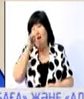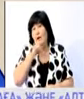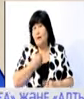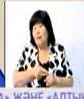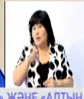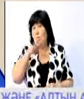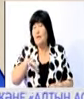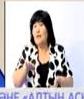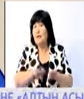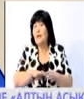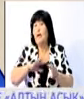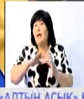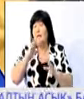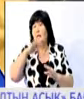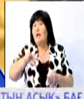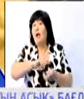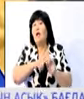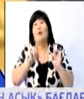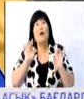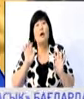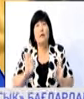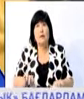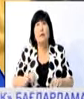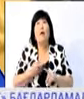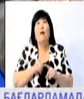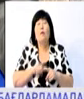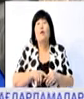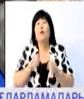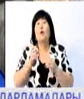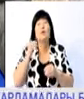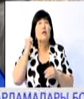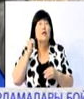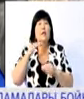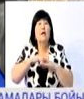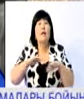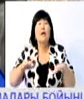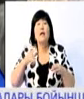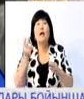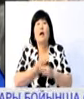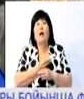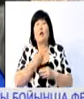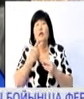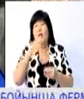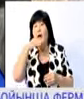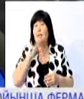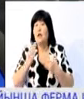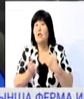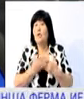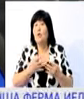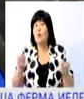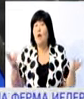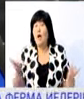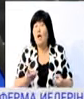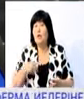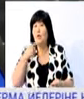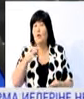осы мемлекет сияқты елге айналуға ниетті. Жиында 12 жасқа толмаған балаларын үйде қараусыз қалдырған ата-аналарды жазалау қажеттілігі де